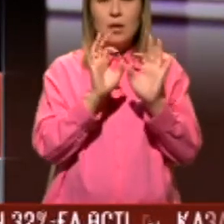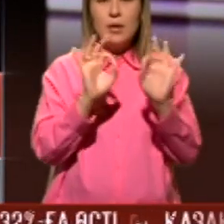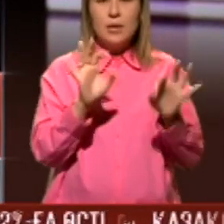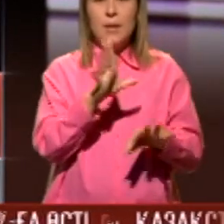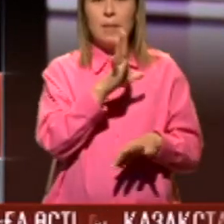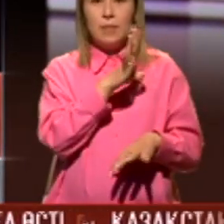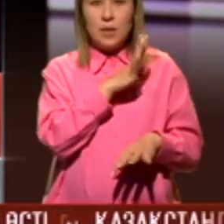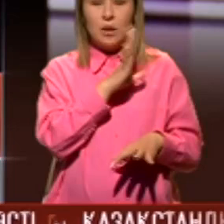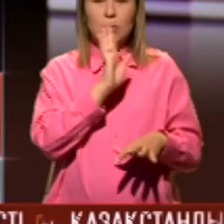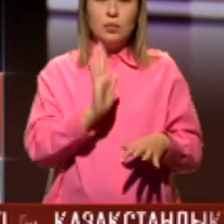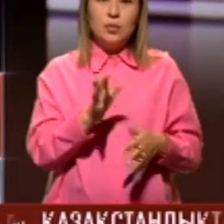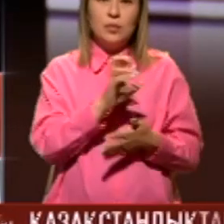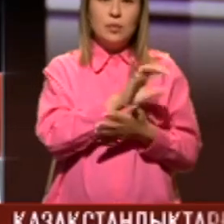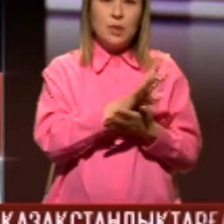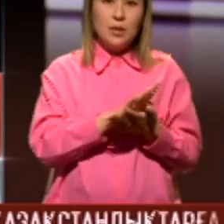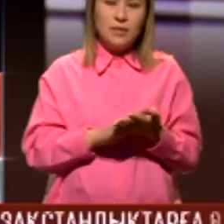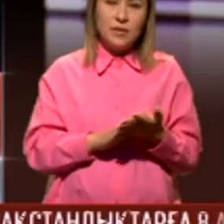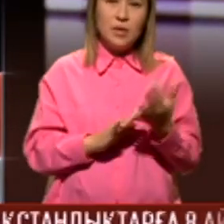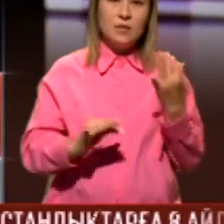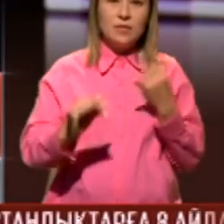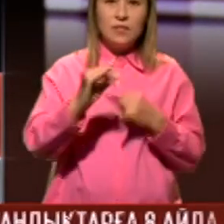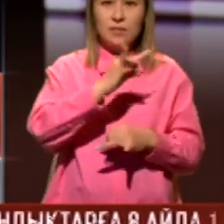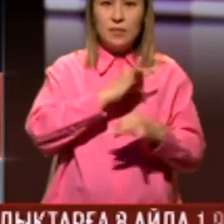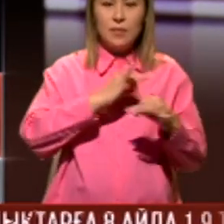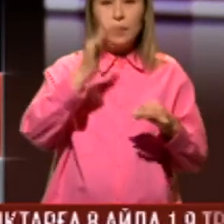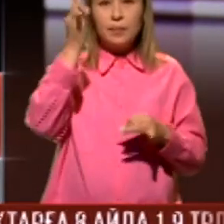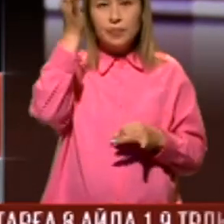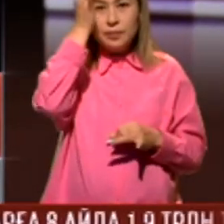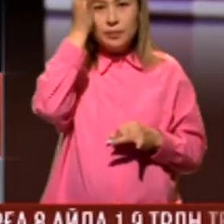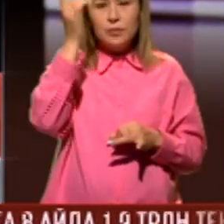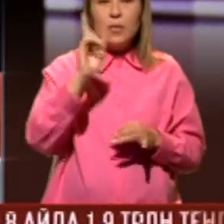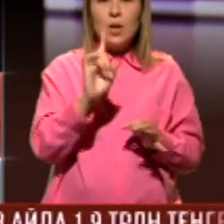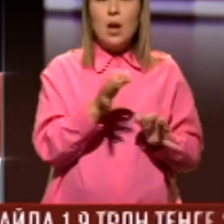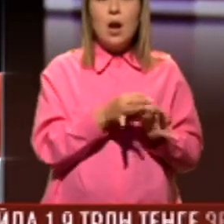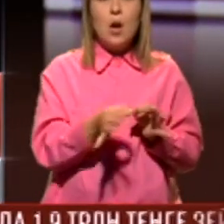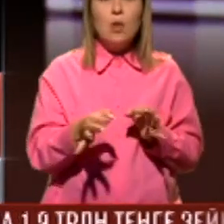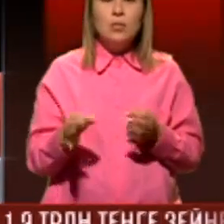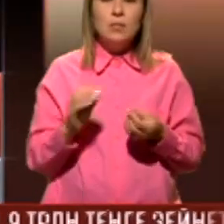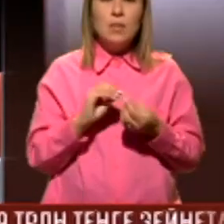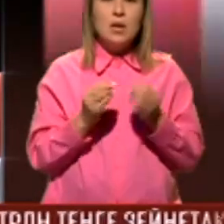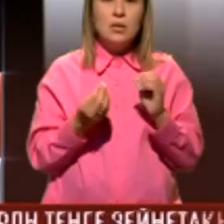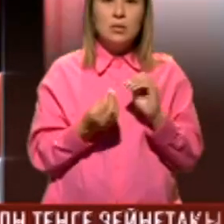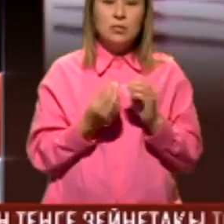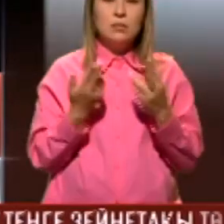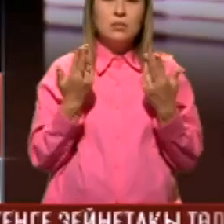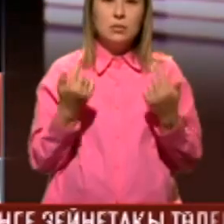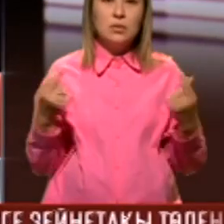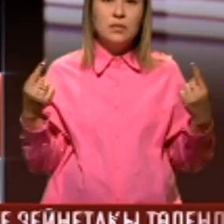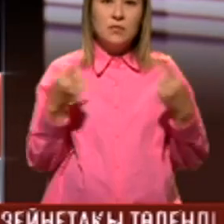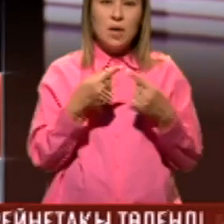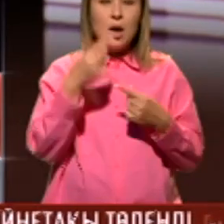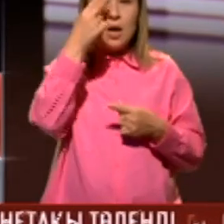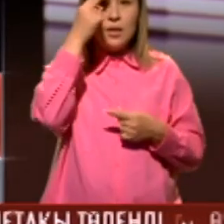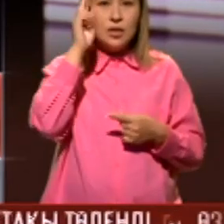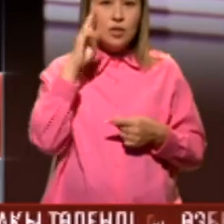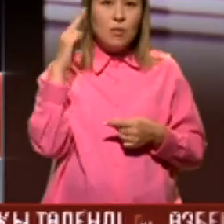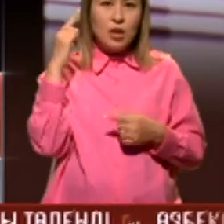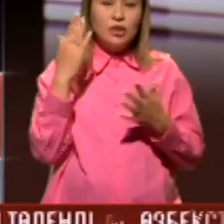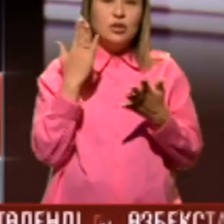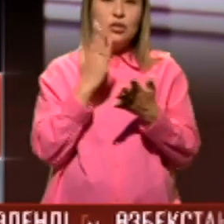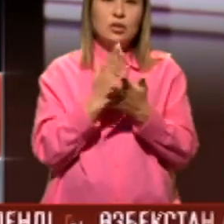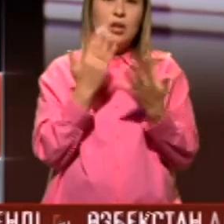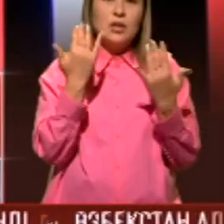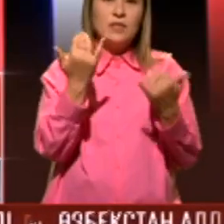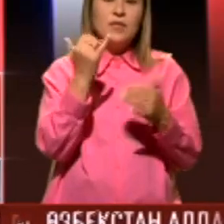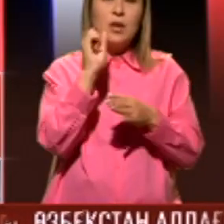береді. Аумақтық тұтастық мәселесі. Есіңізде болса, аумақтық тұтастық мәселесіне келетін болсақ, әрине, әрине, Әзірбайжанның негізгі қойып